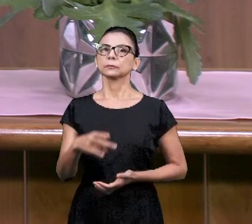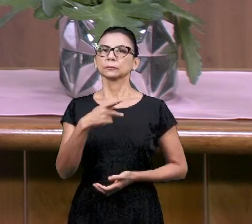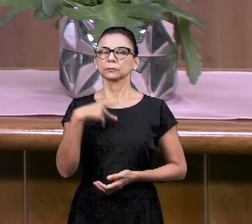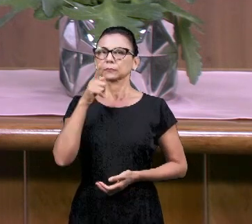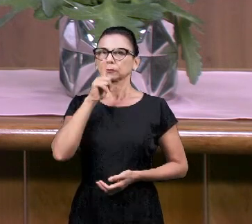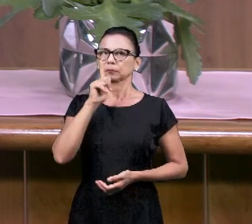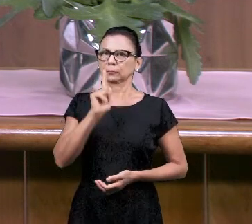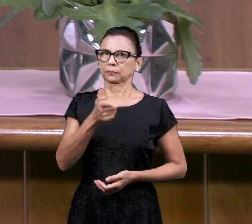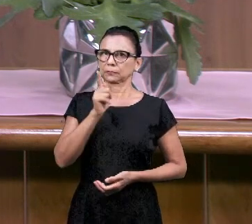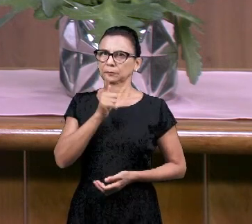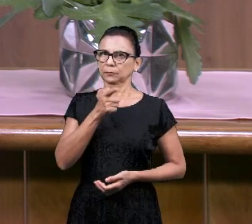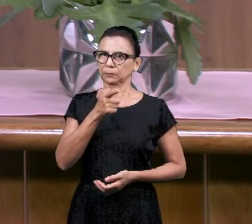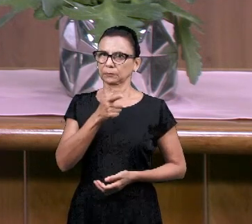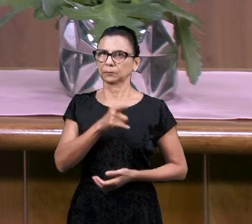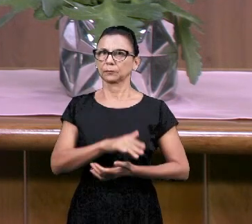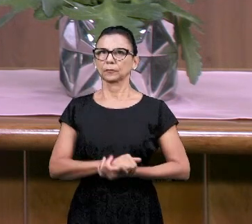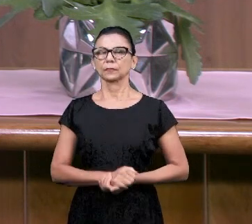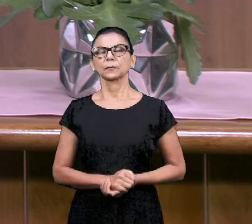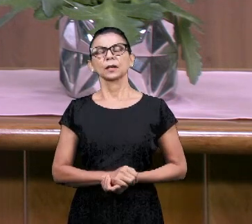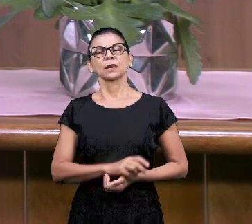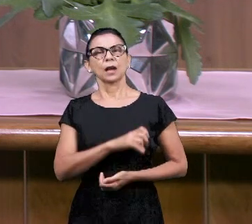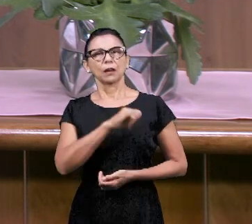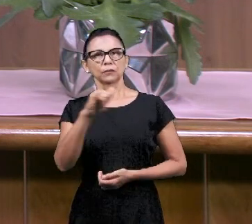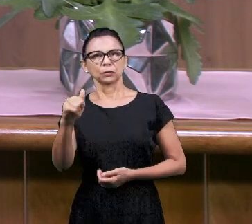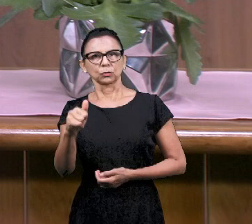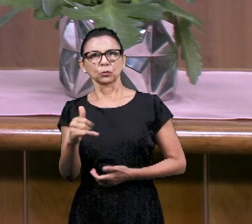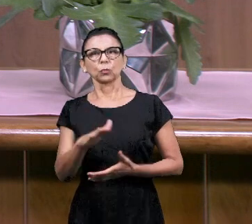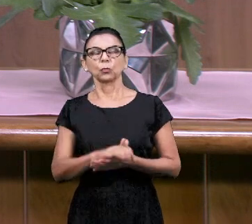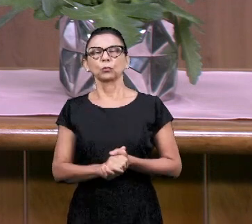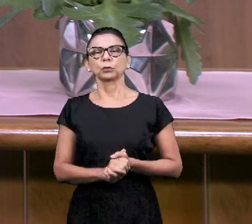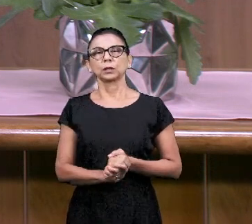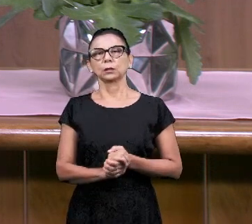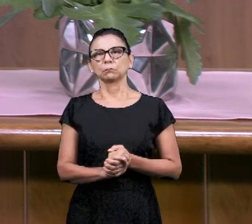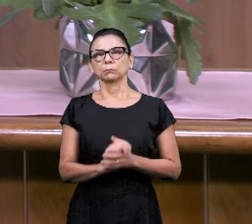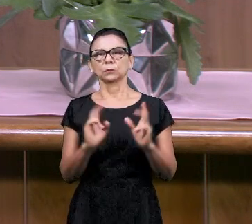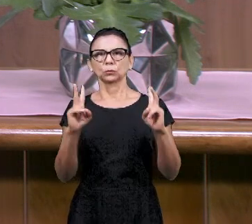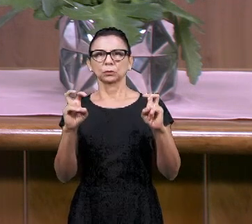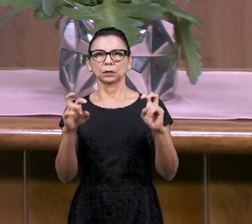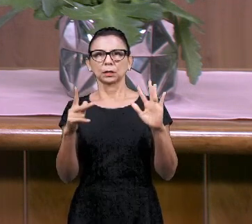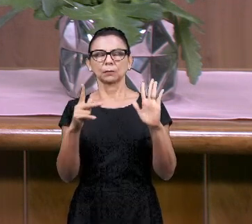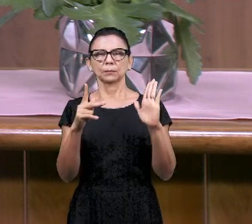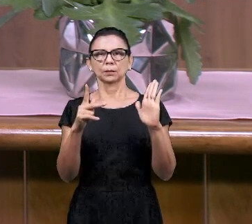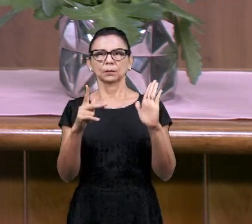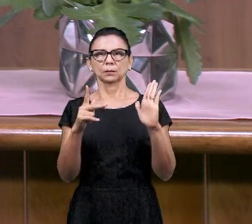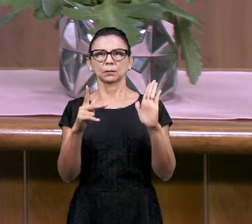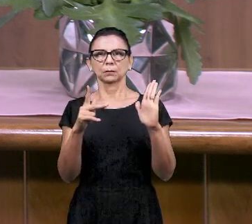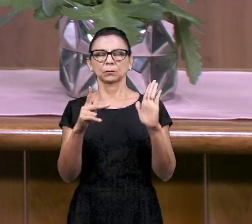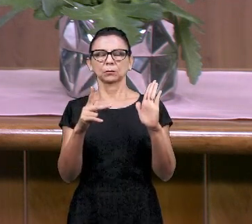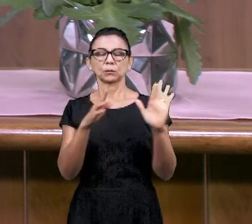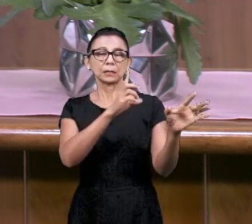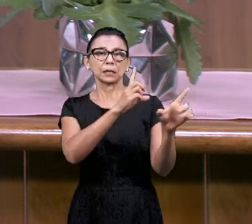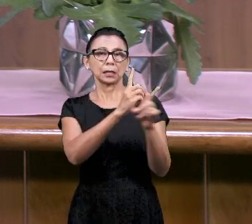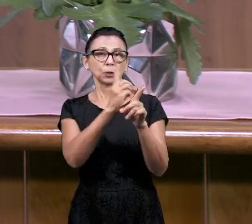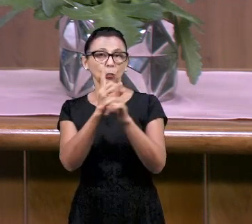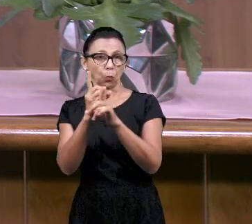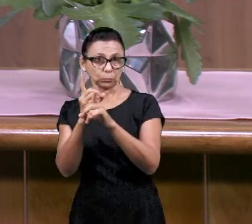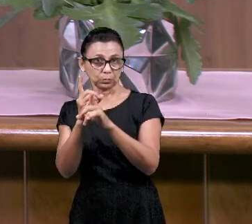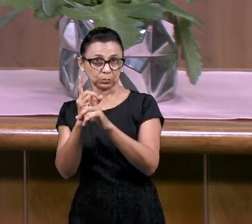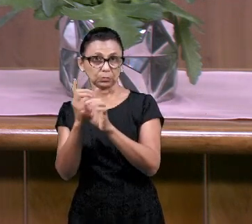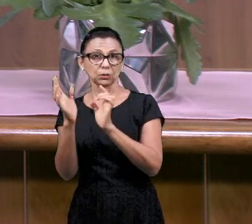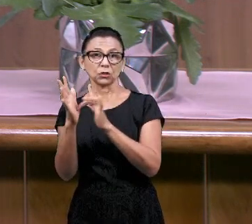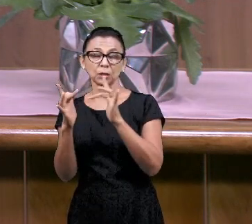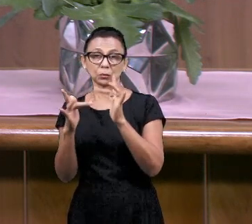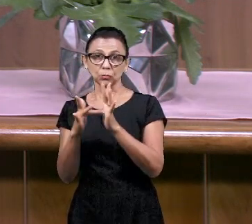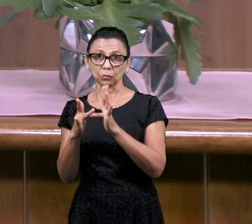dit, nous allons quitter la thématique que nous étions en train de travailler, qui était le rencontre du Seigneur Jésus. Nous allons maintenant voir les paraboles du